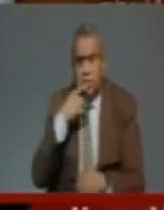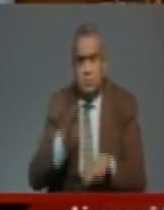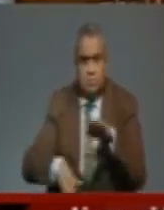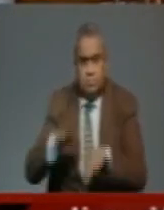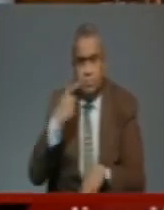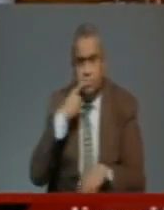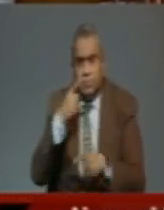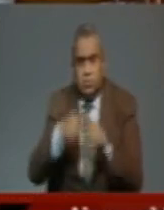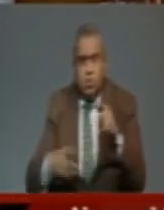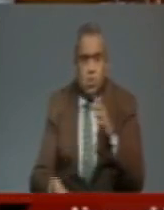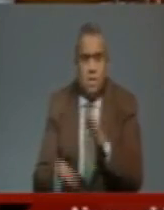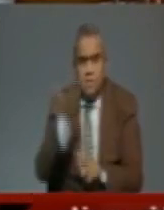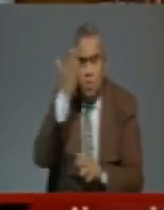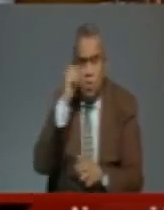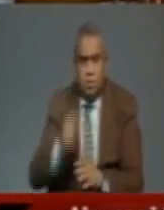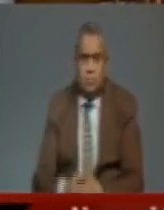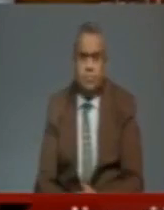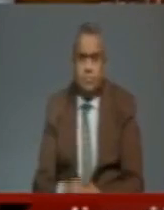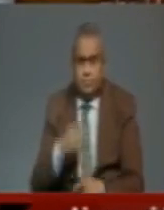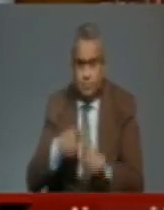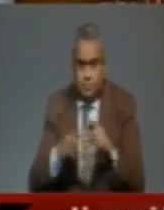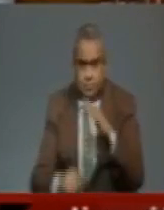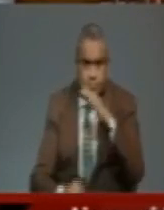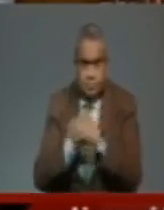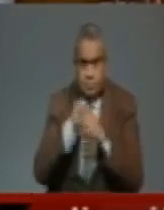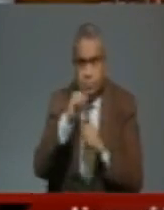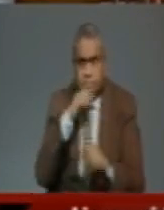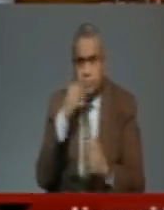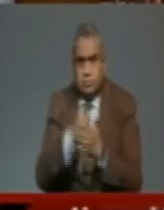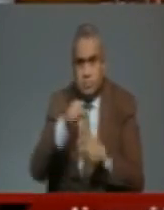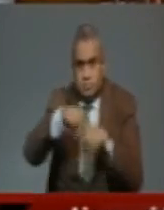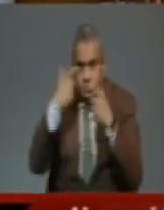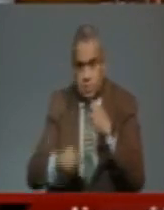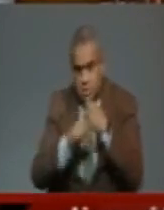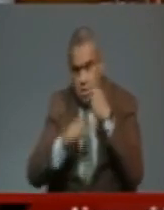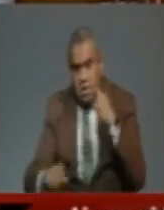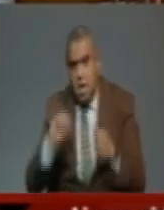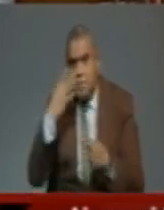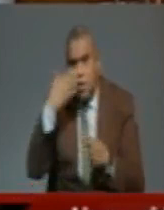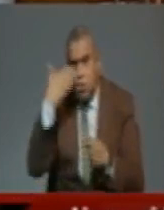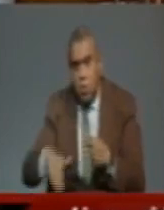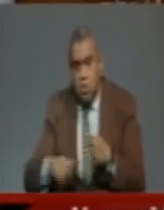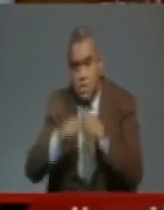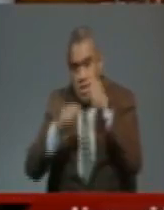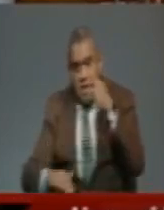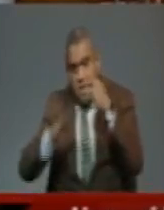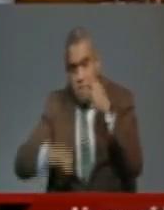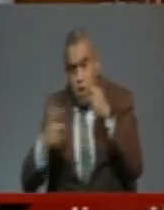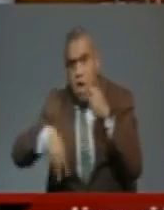ايضا اللي كان موجود. العمق كان عندنا 14.5 دلوقتي بقى 18، وبنكرر كل